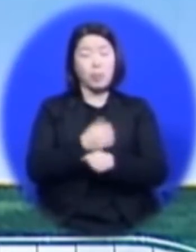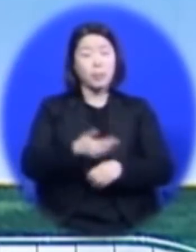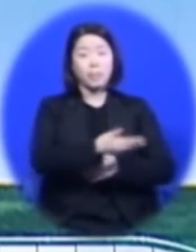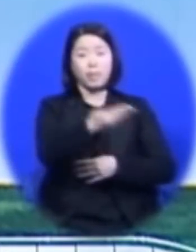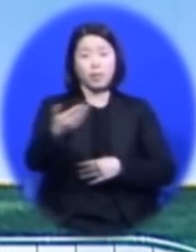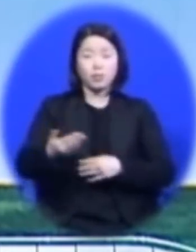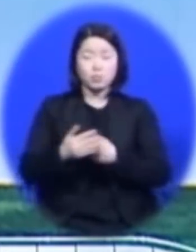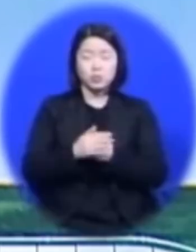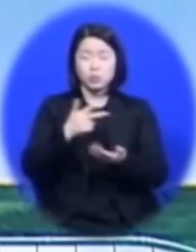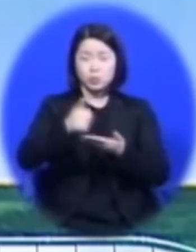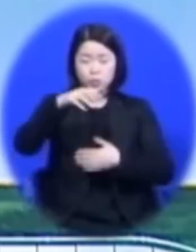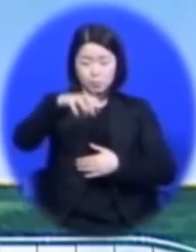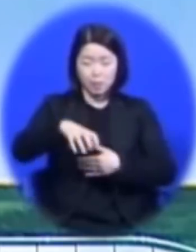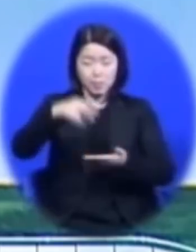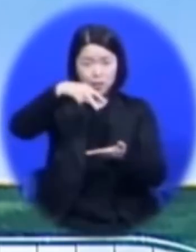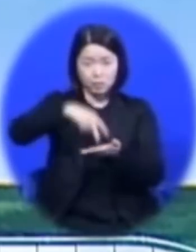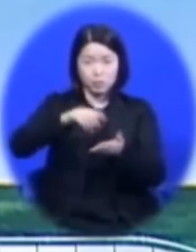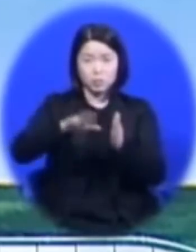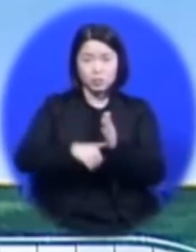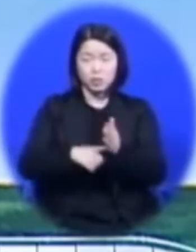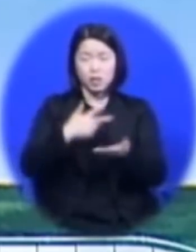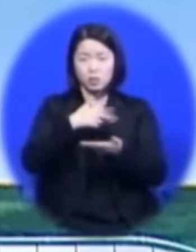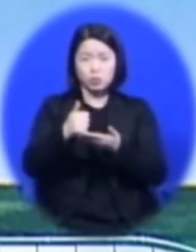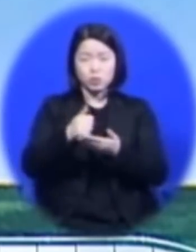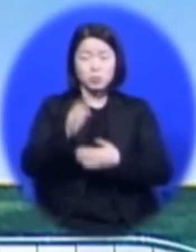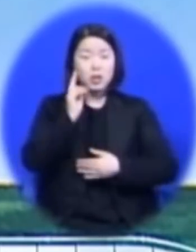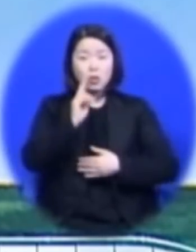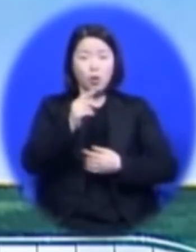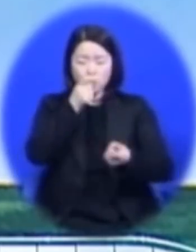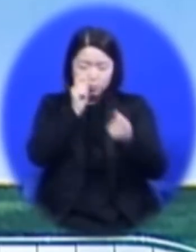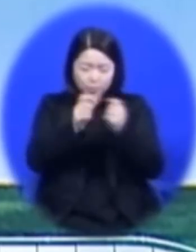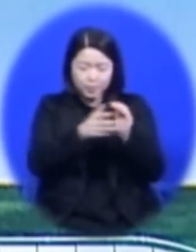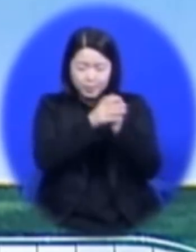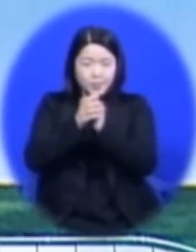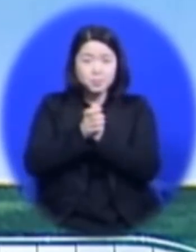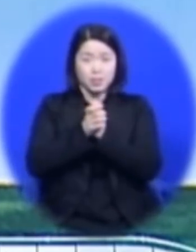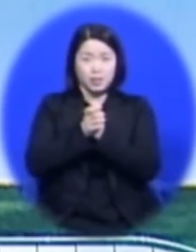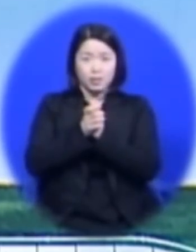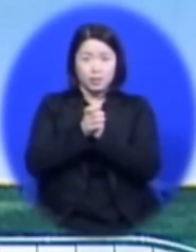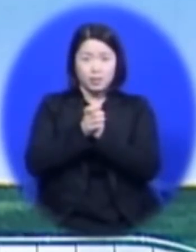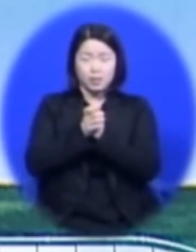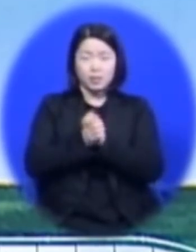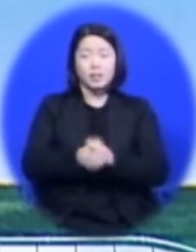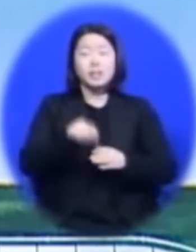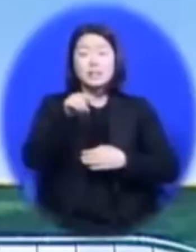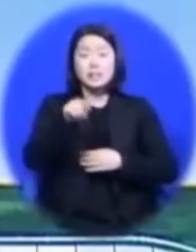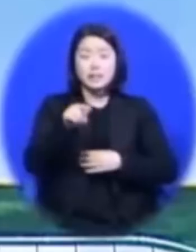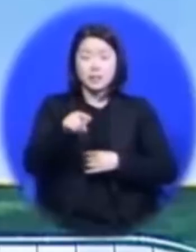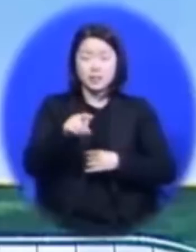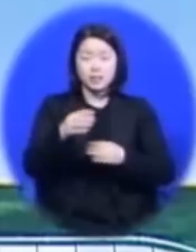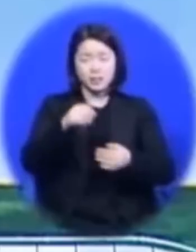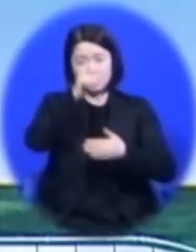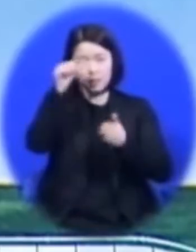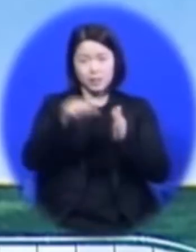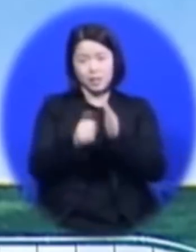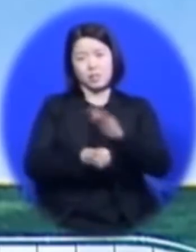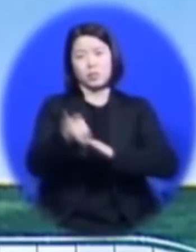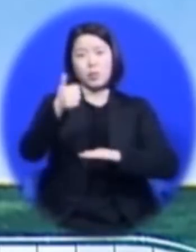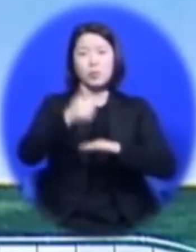여러분 주님 앞에 섰을 때 주님이 너무 침이 돼요 그는 인생을 성공한